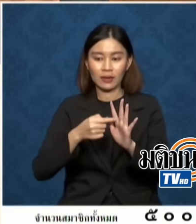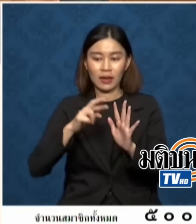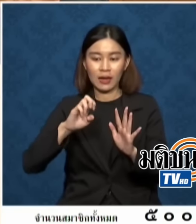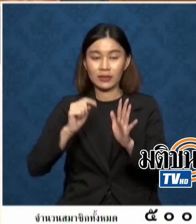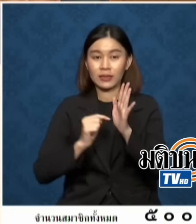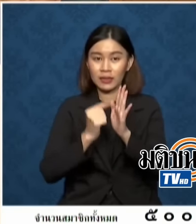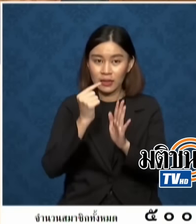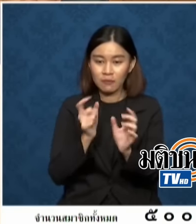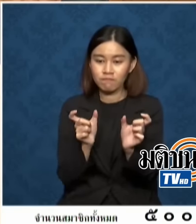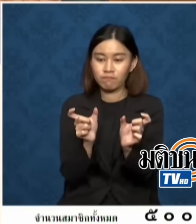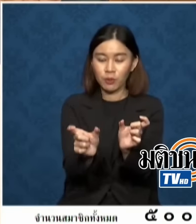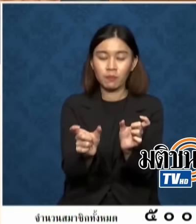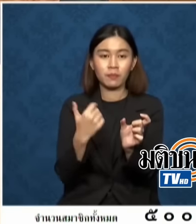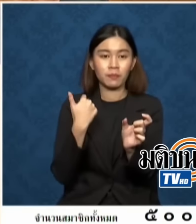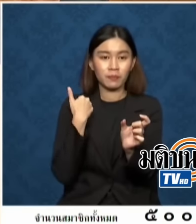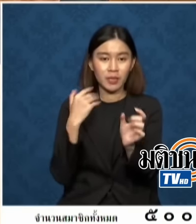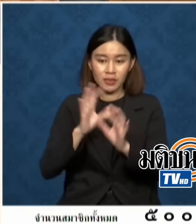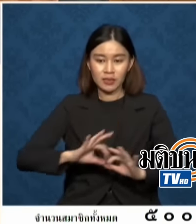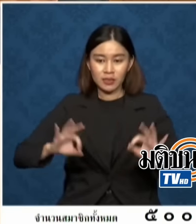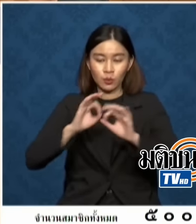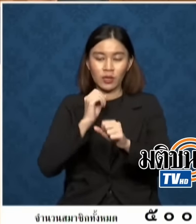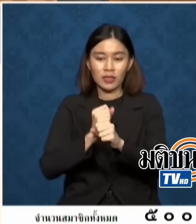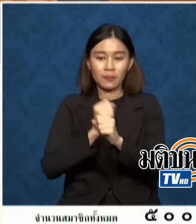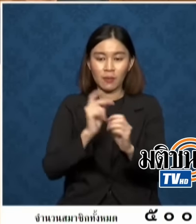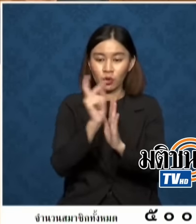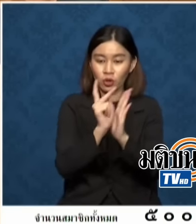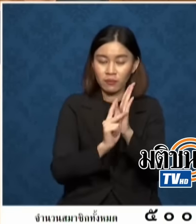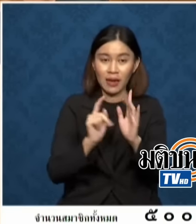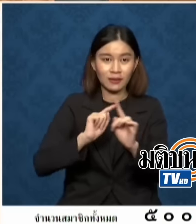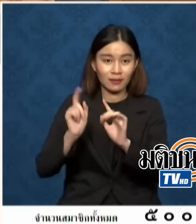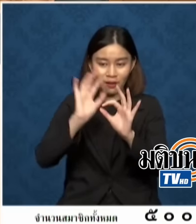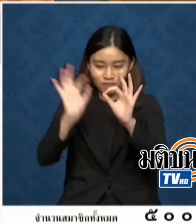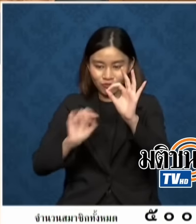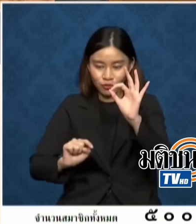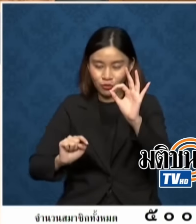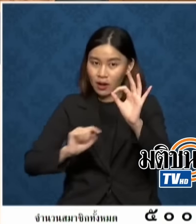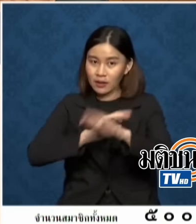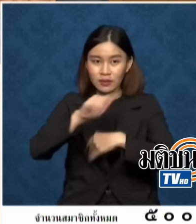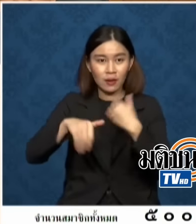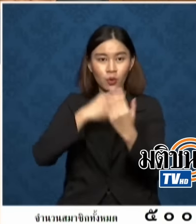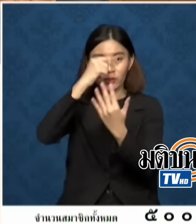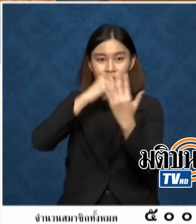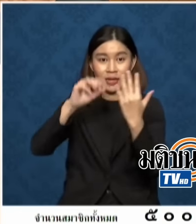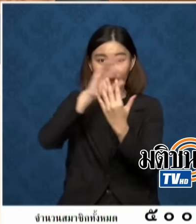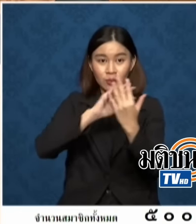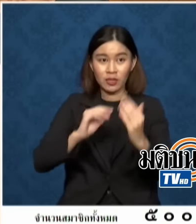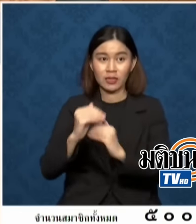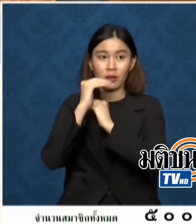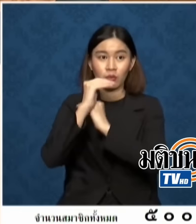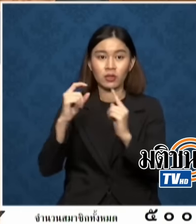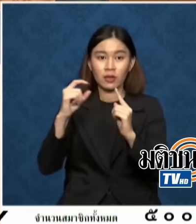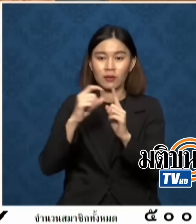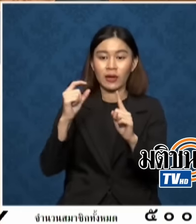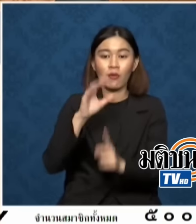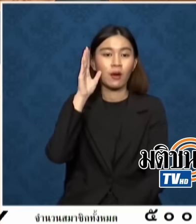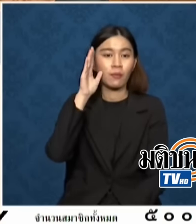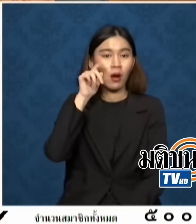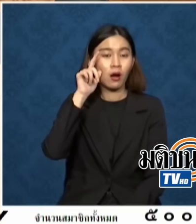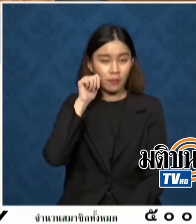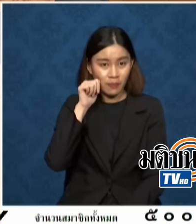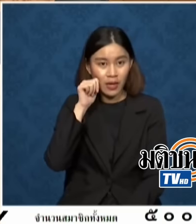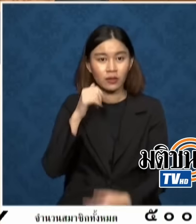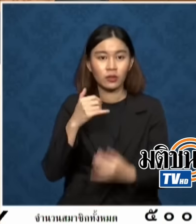ไปเราจำเป็นจะต้องไปรื้อกฎหมายที่มีอยู่ทั้งประเทศไทยที่กำหนดเรื่องของบิดามารดา